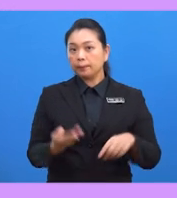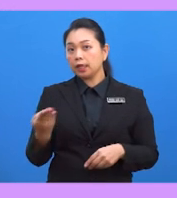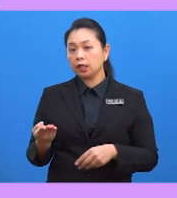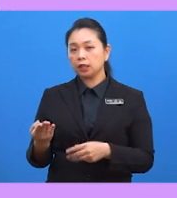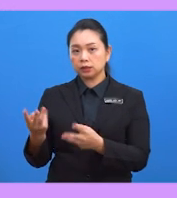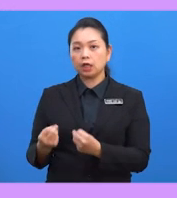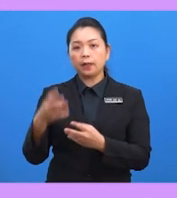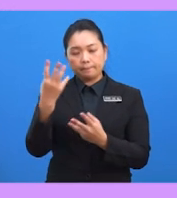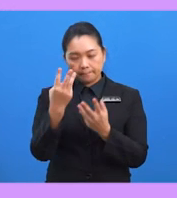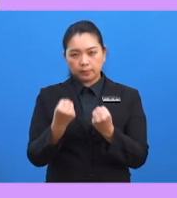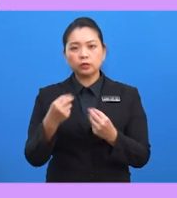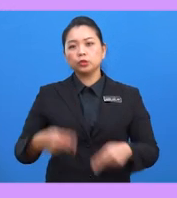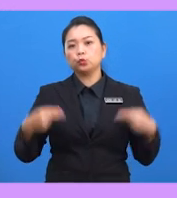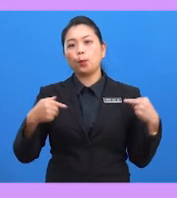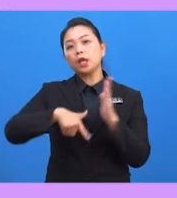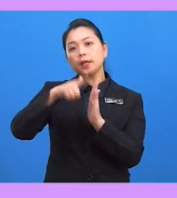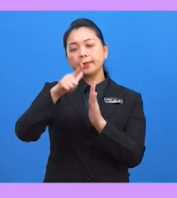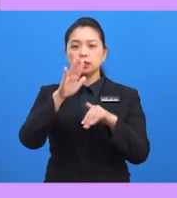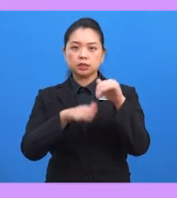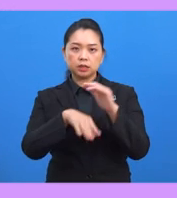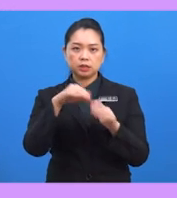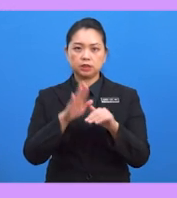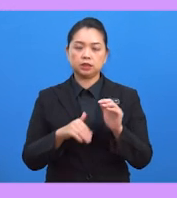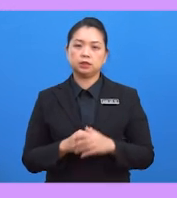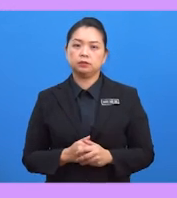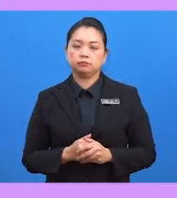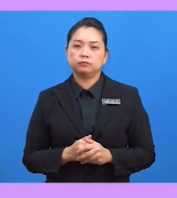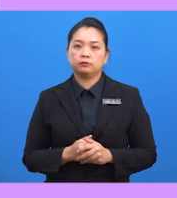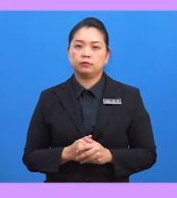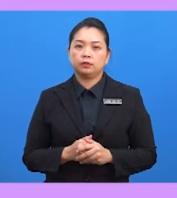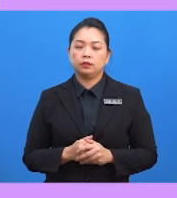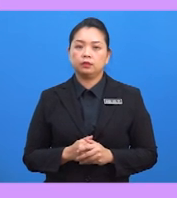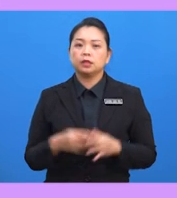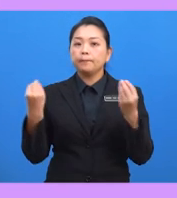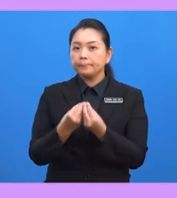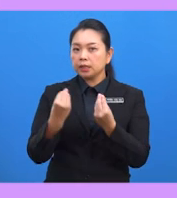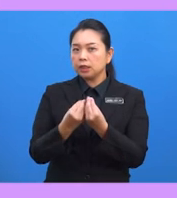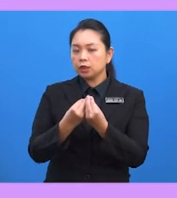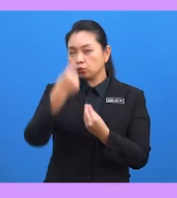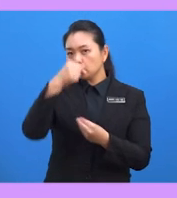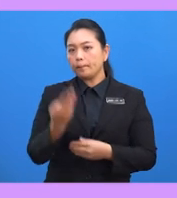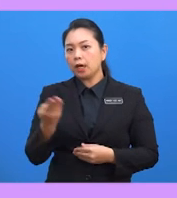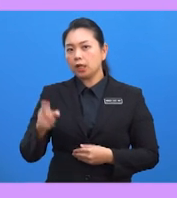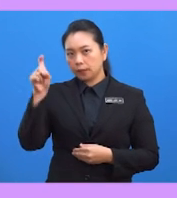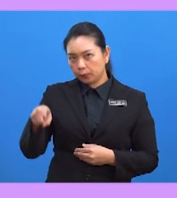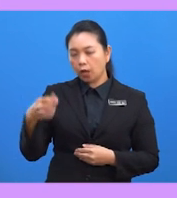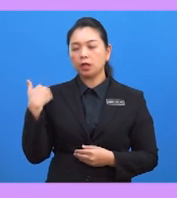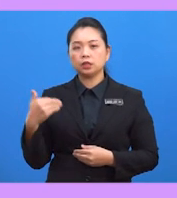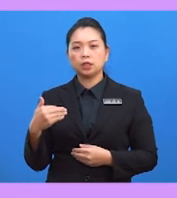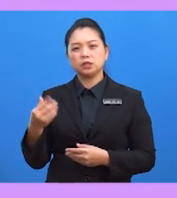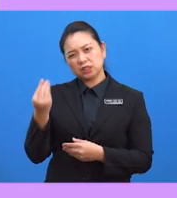untuk hidup lebih selesa. Kedua, bilangan permintaan terhadap barang keperluan adalah